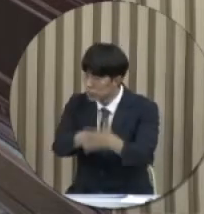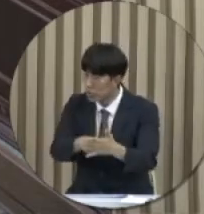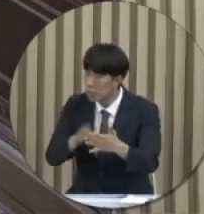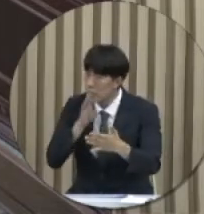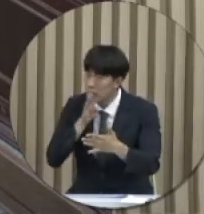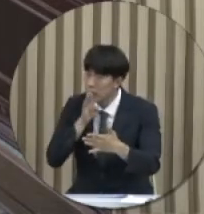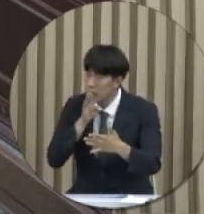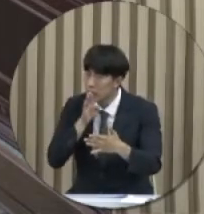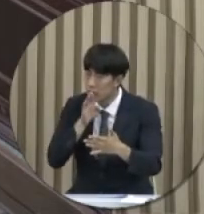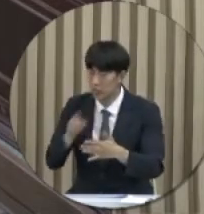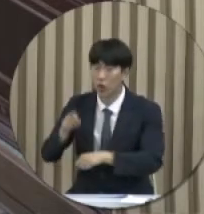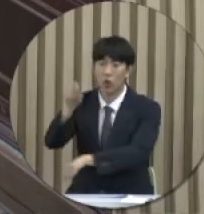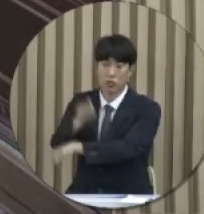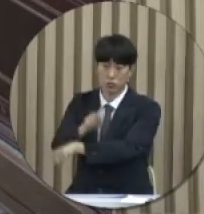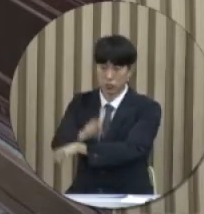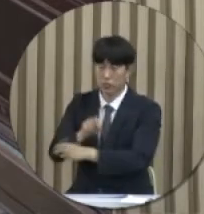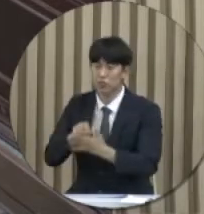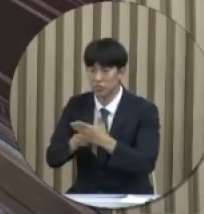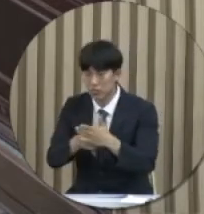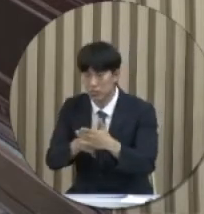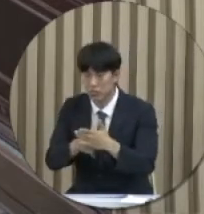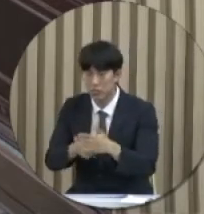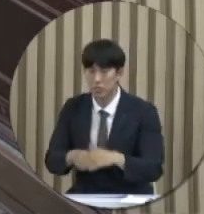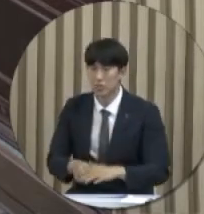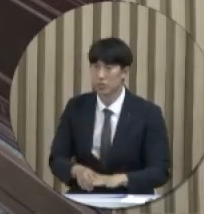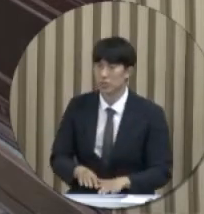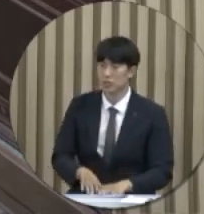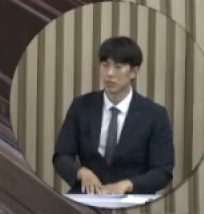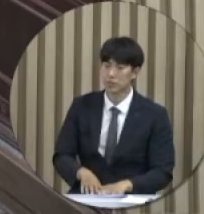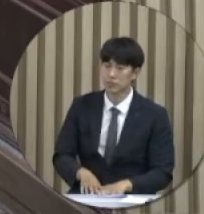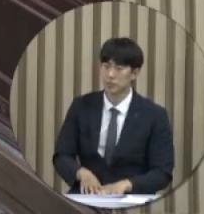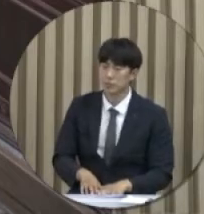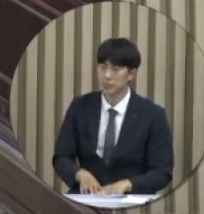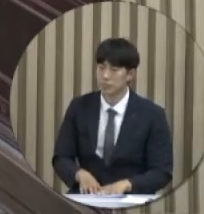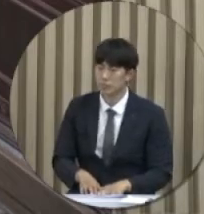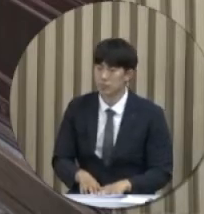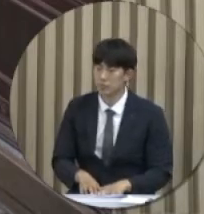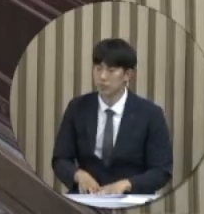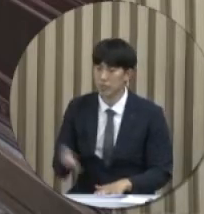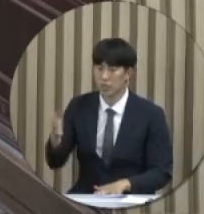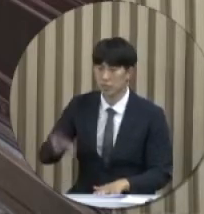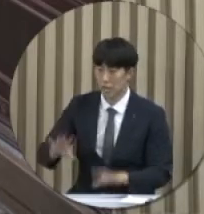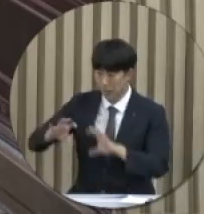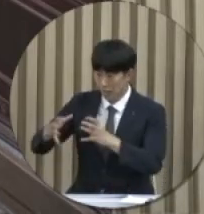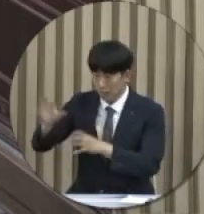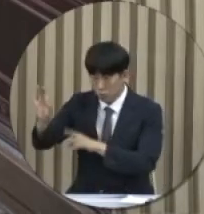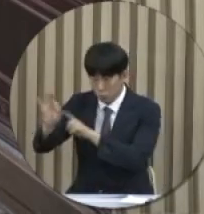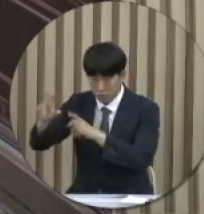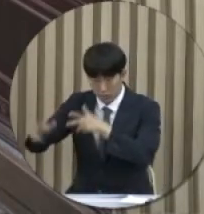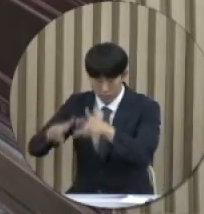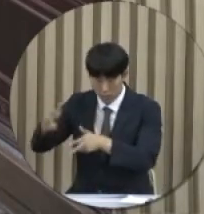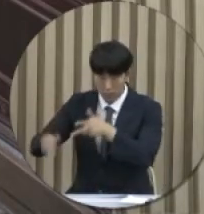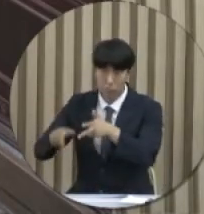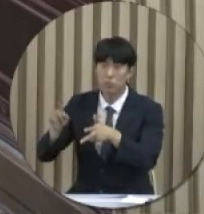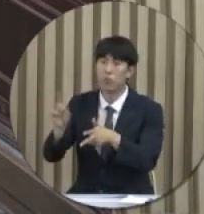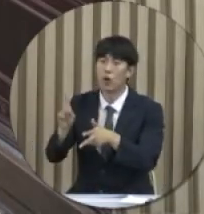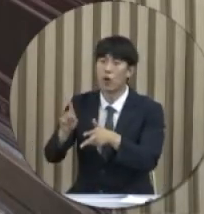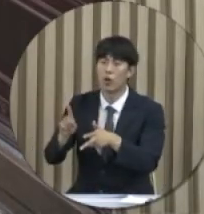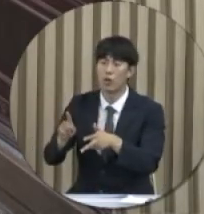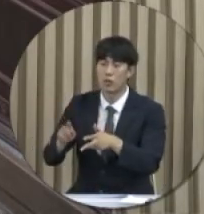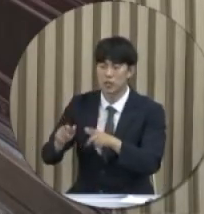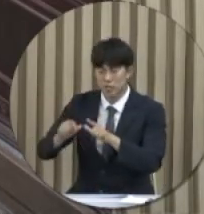행정을 추진하는 거지, 물론 거기 미래적인 로드맵도 같이 짭니다. 그런데 국비 사업을 하는 거에 있어서